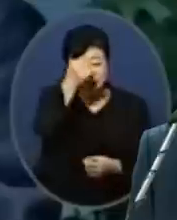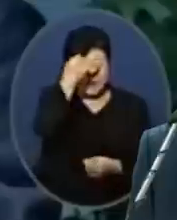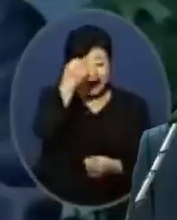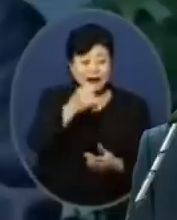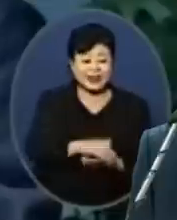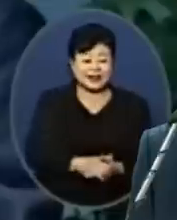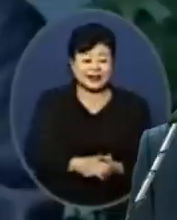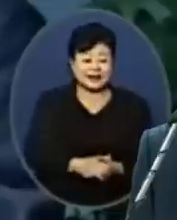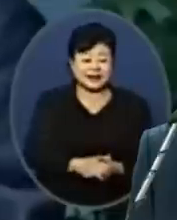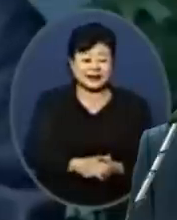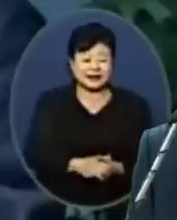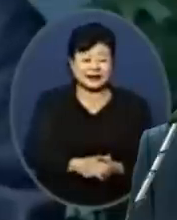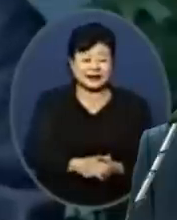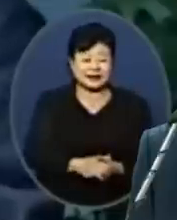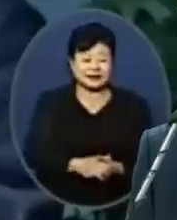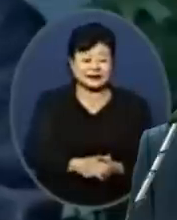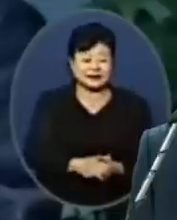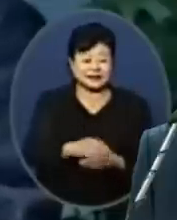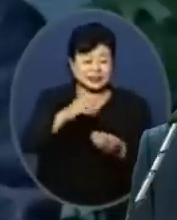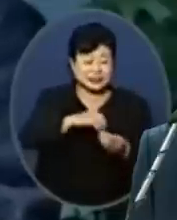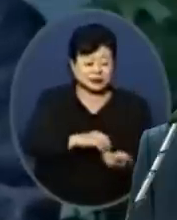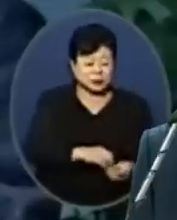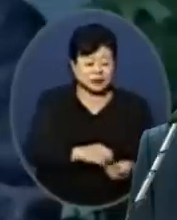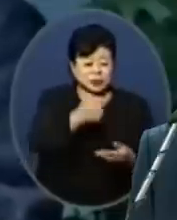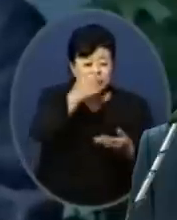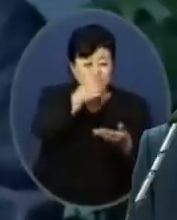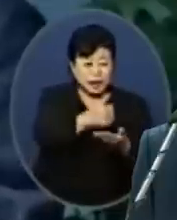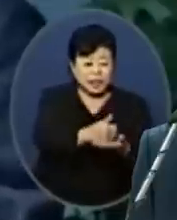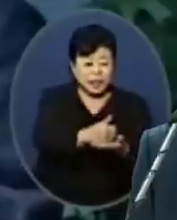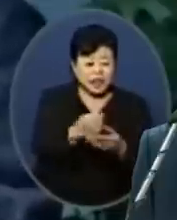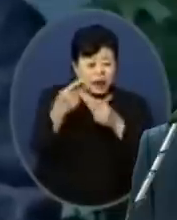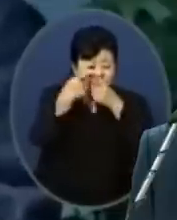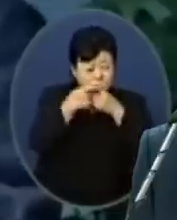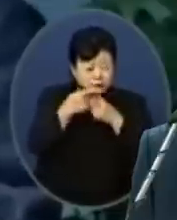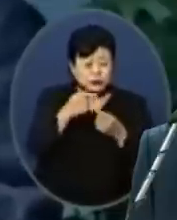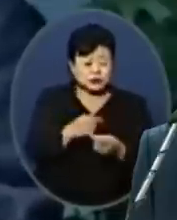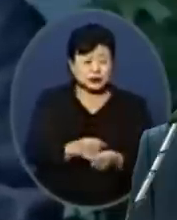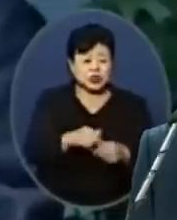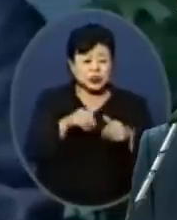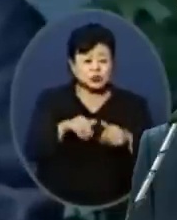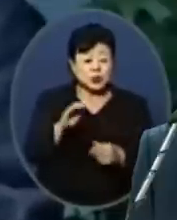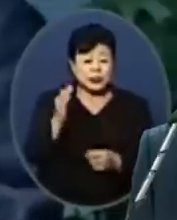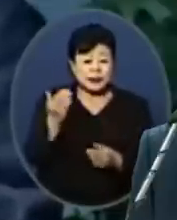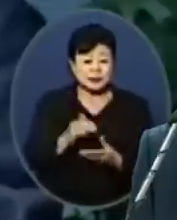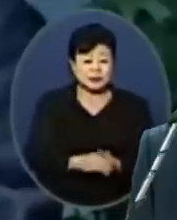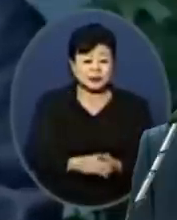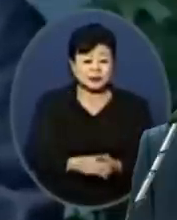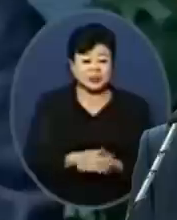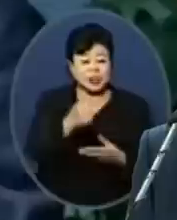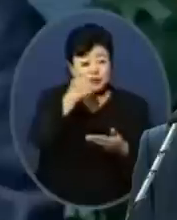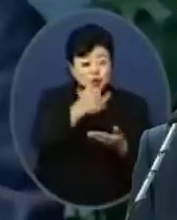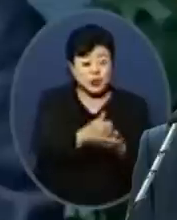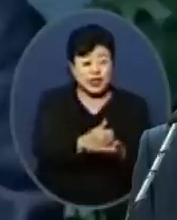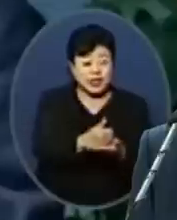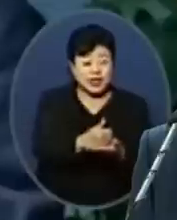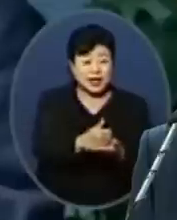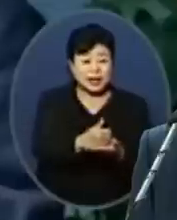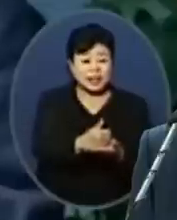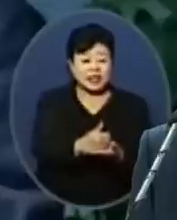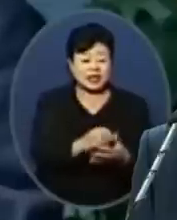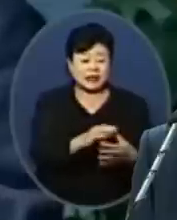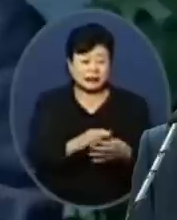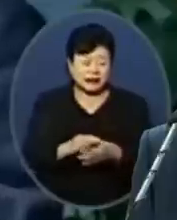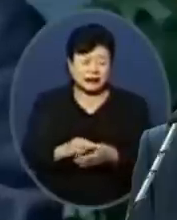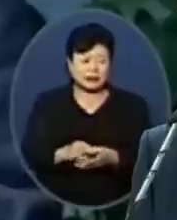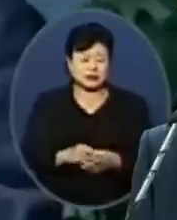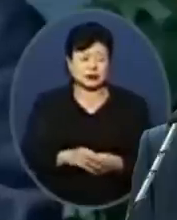하와가 상속해 준 죄, 허물의 종이 되어서 죄가 이끄는 대로